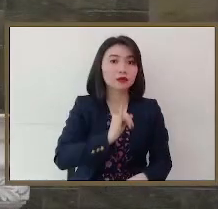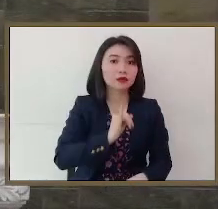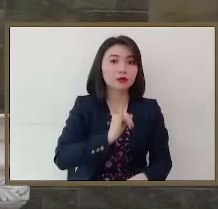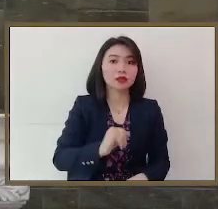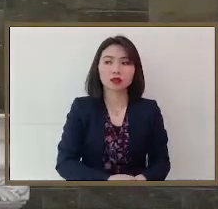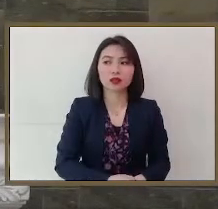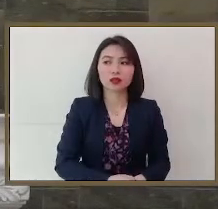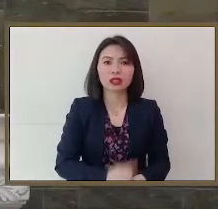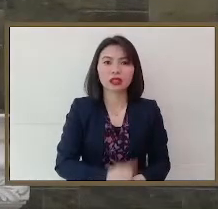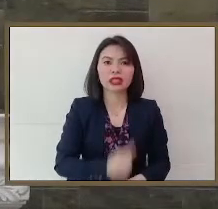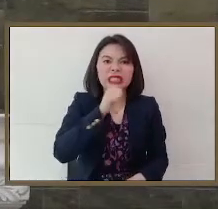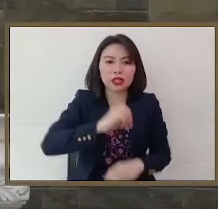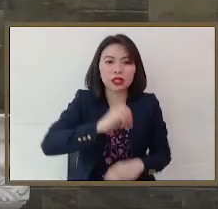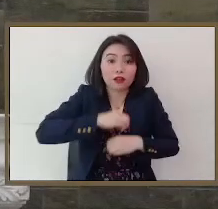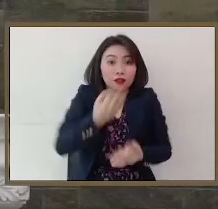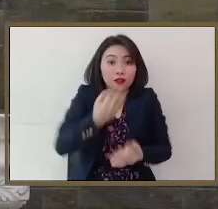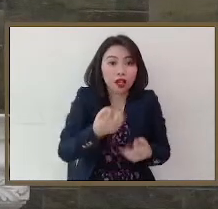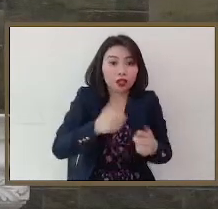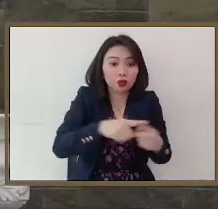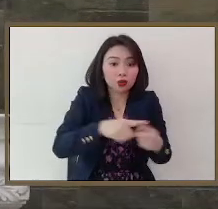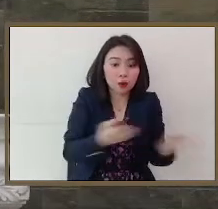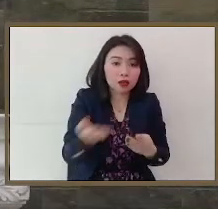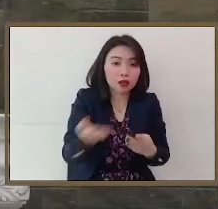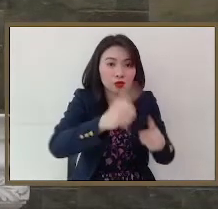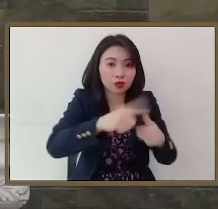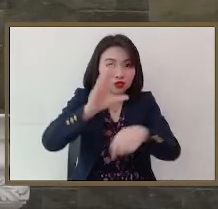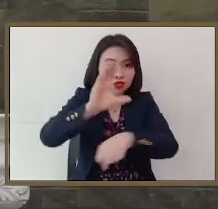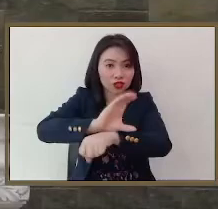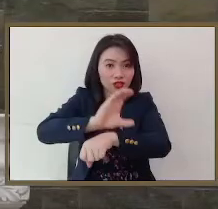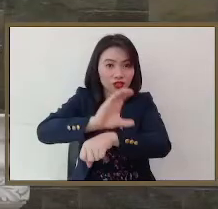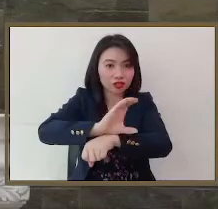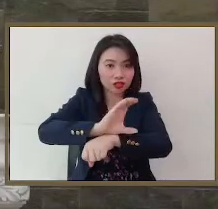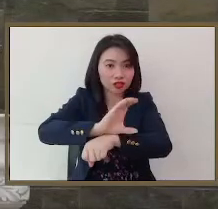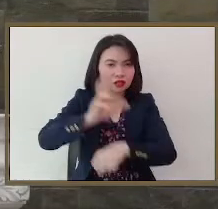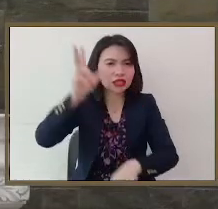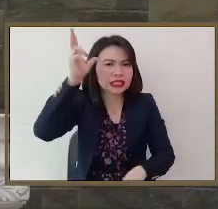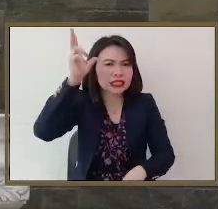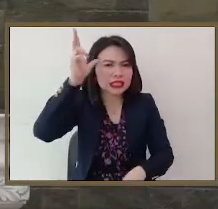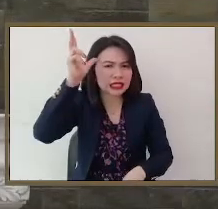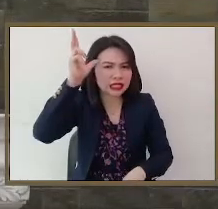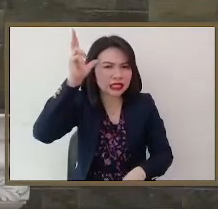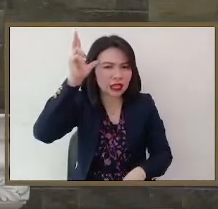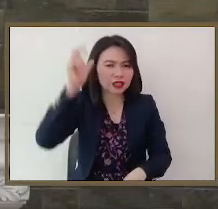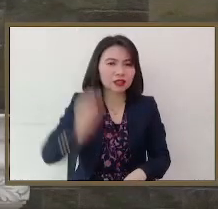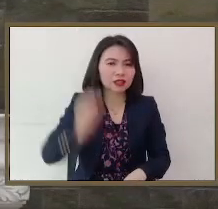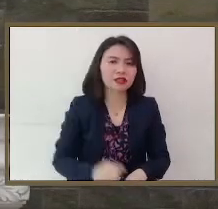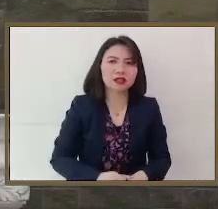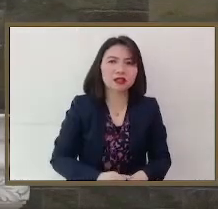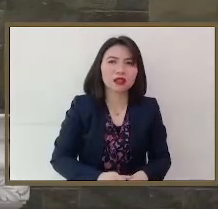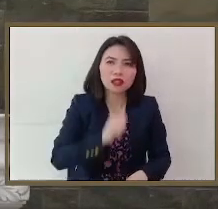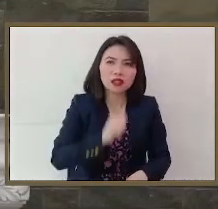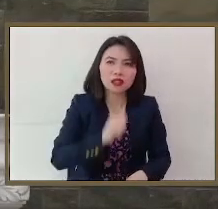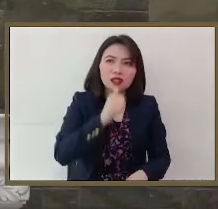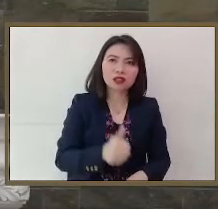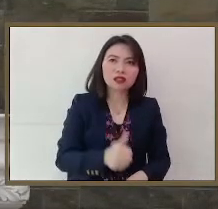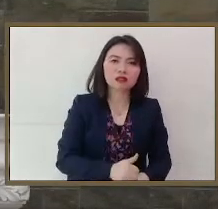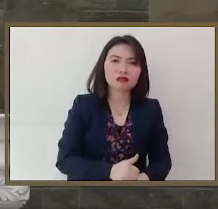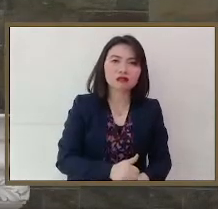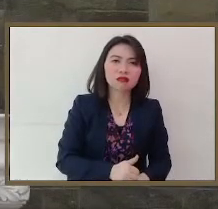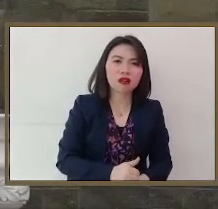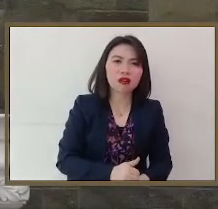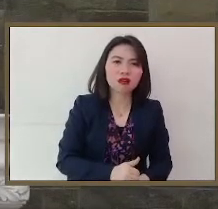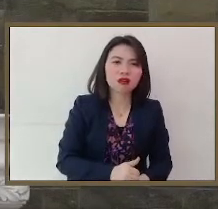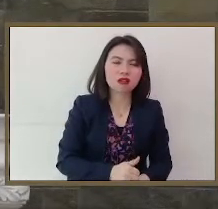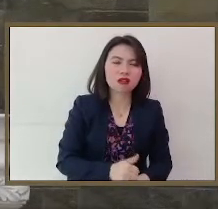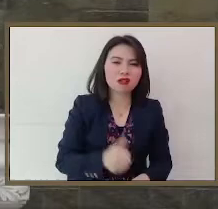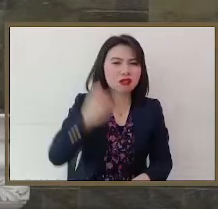to bring you in the temple. Satan is not intimidated. He